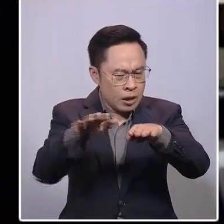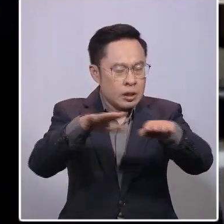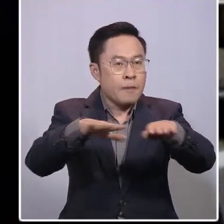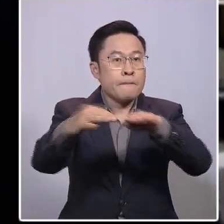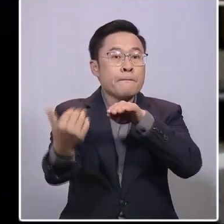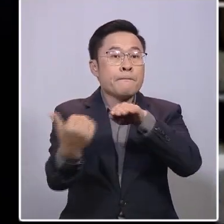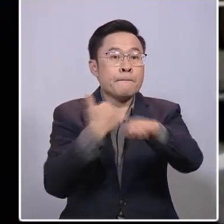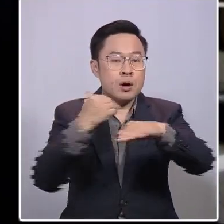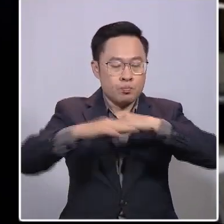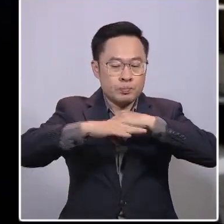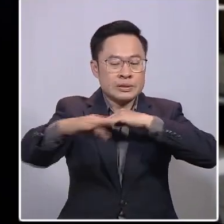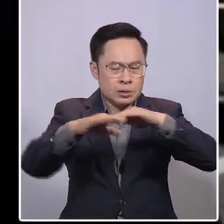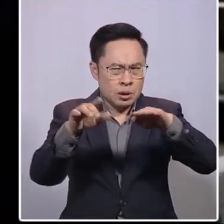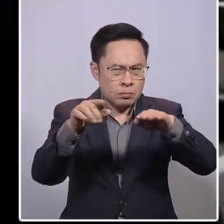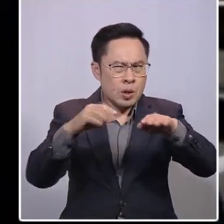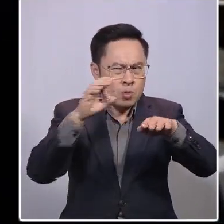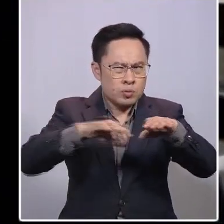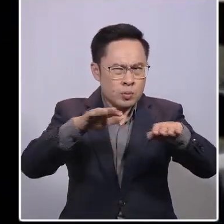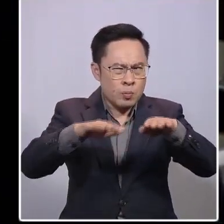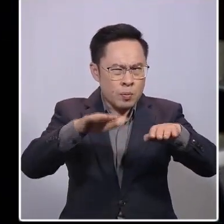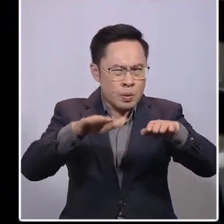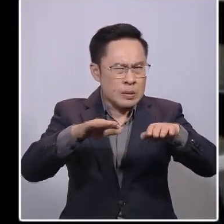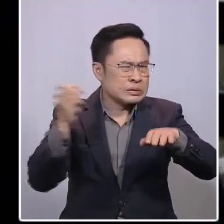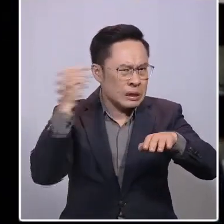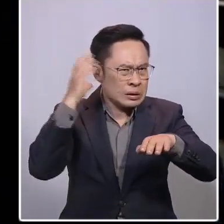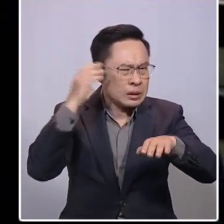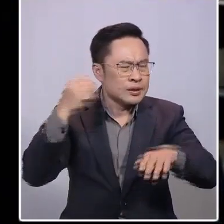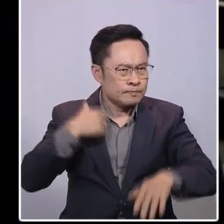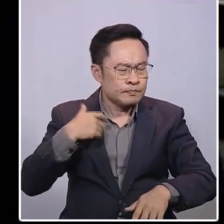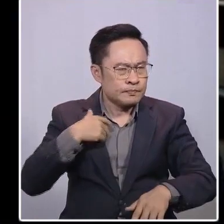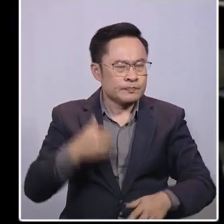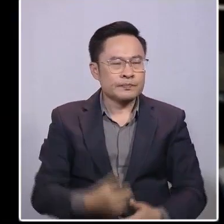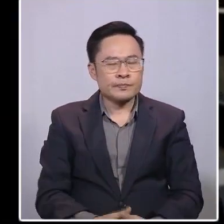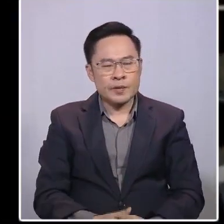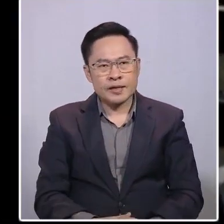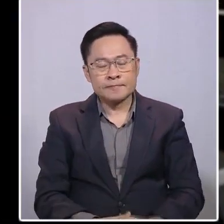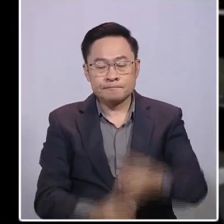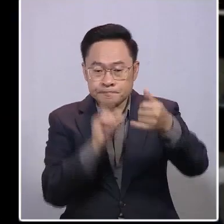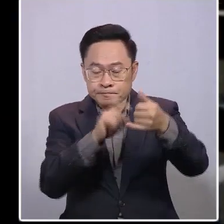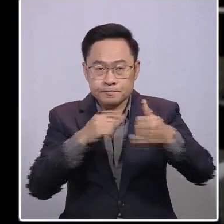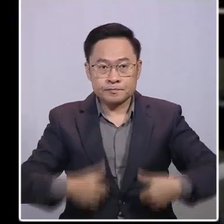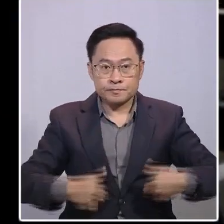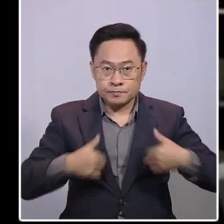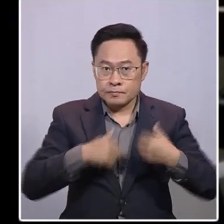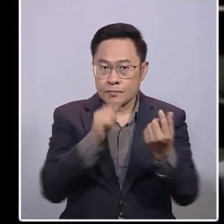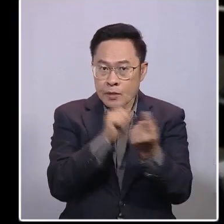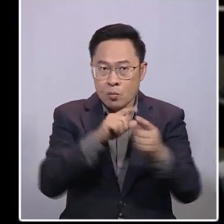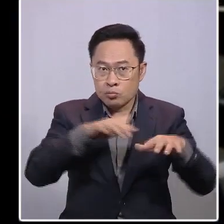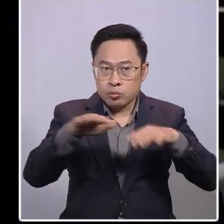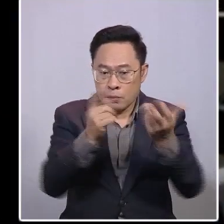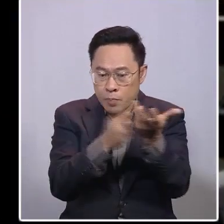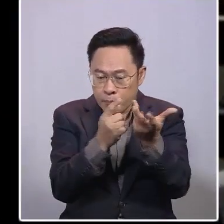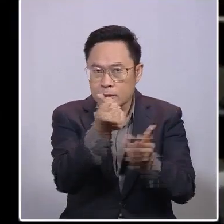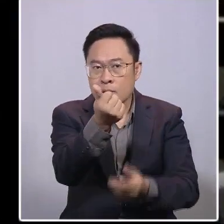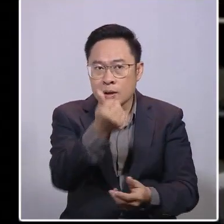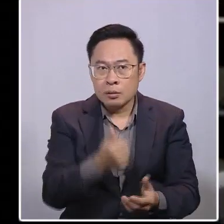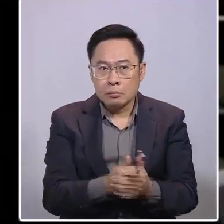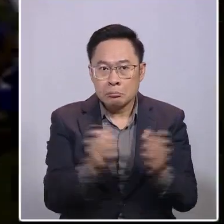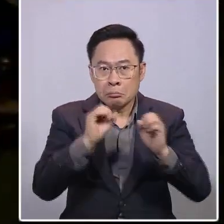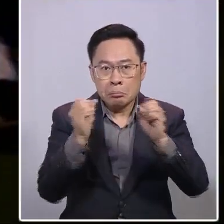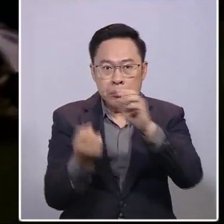ก็นิดนึงค ่ ะ เคยในชีวิตเราเคยเจอเหตุการณ์อย่างนี้ไหม ไม่เค